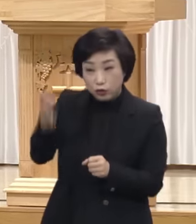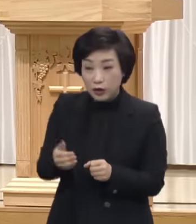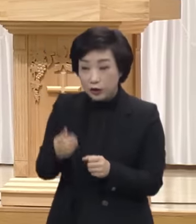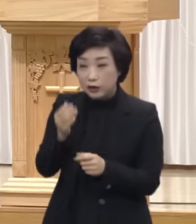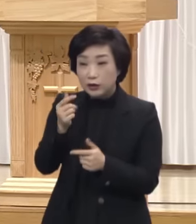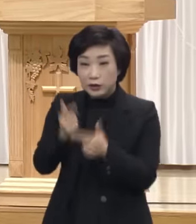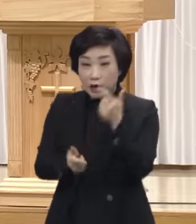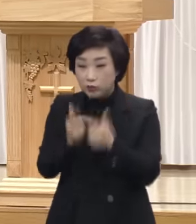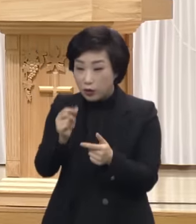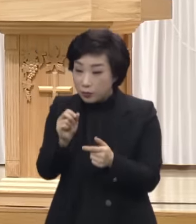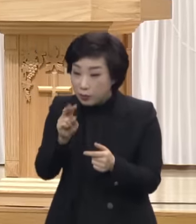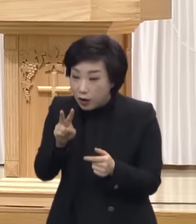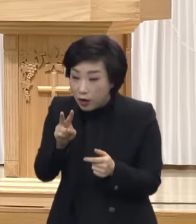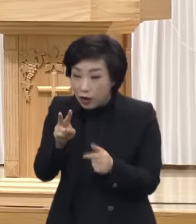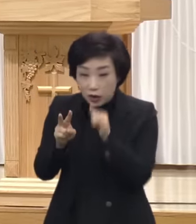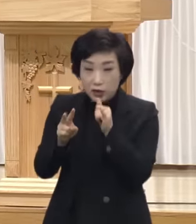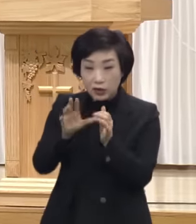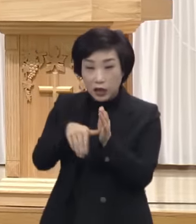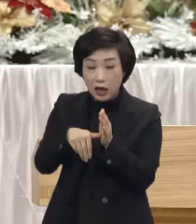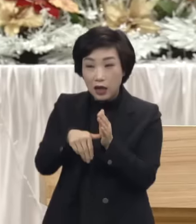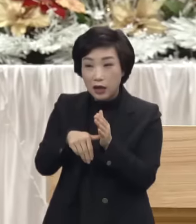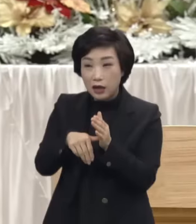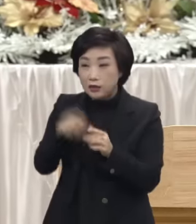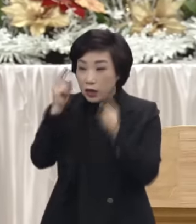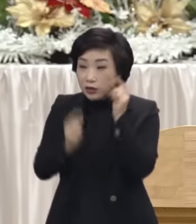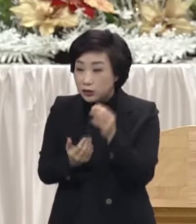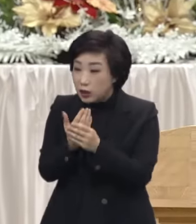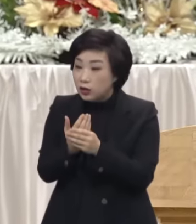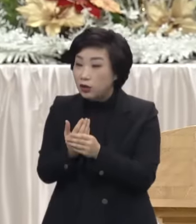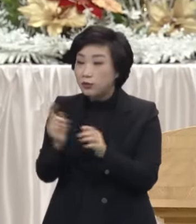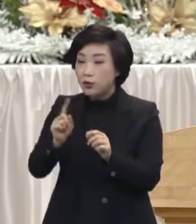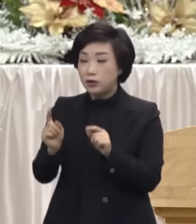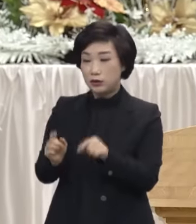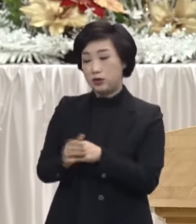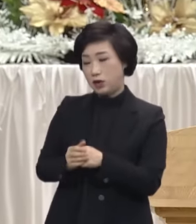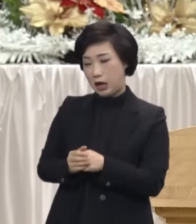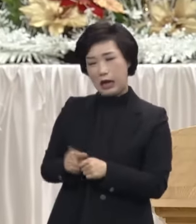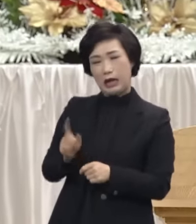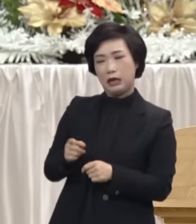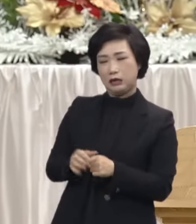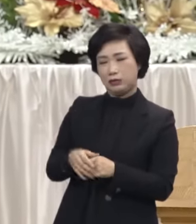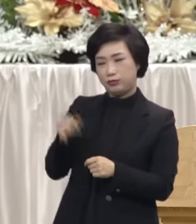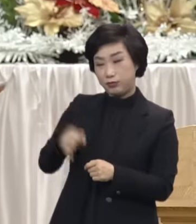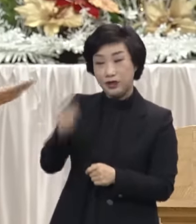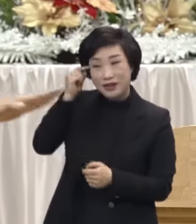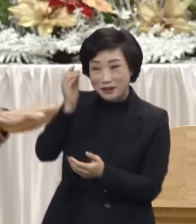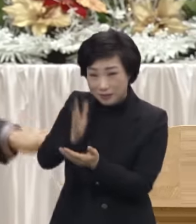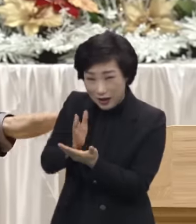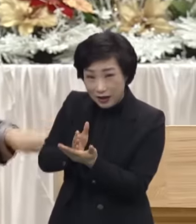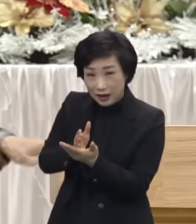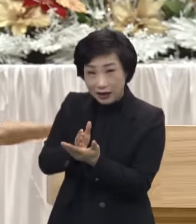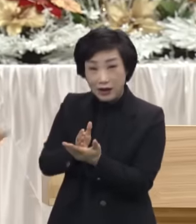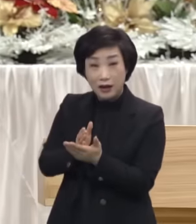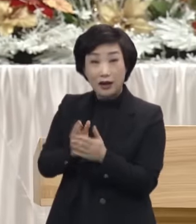나무가 벌어지거나 트거나 그러거든 이게 잘못됐다고 생각하지 말고